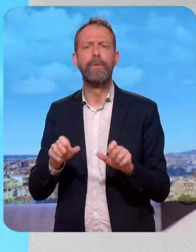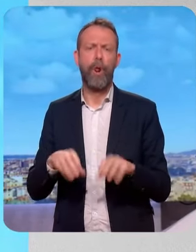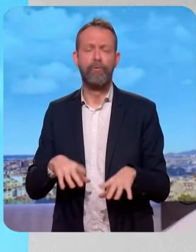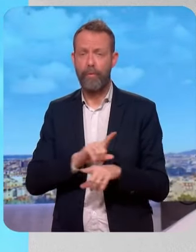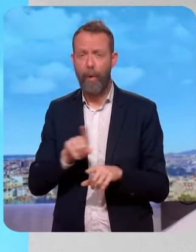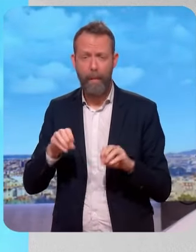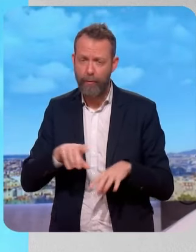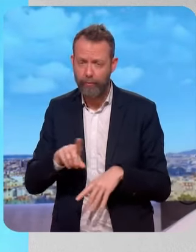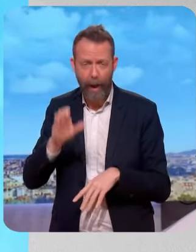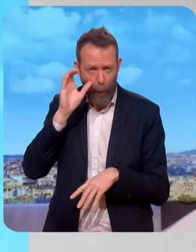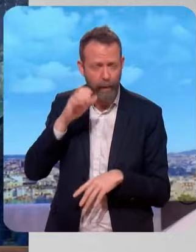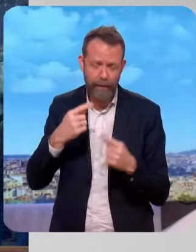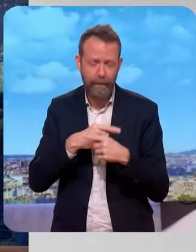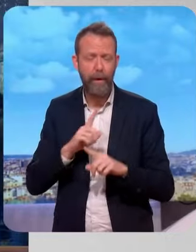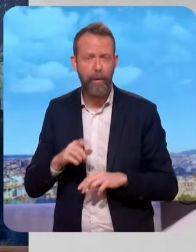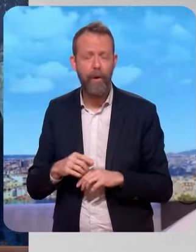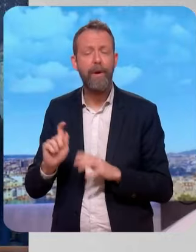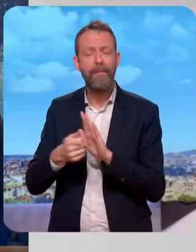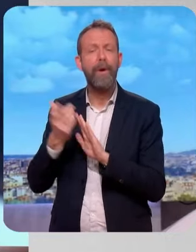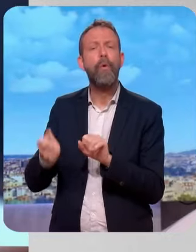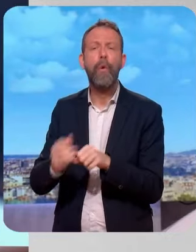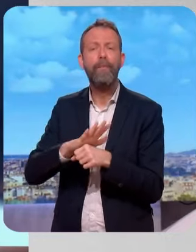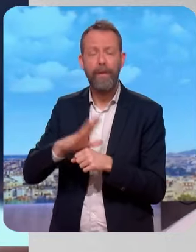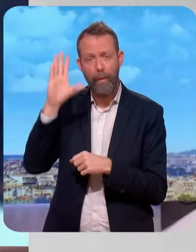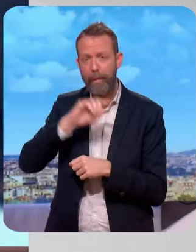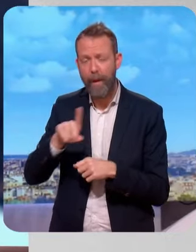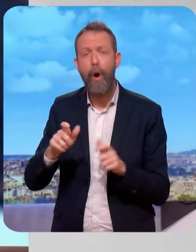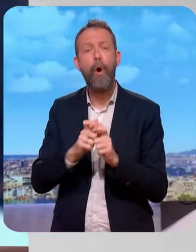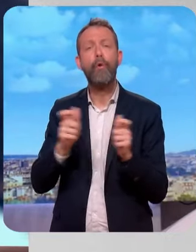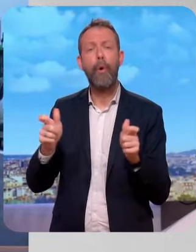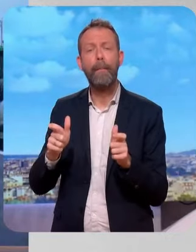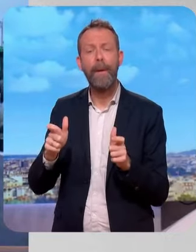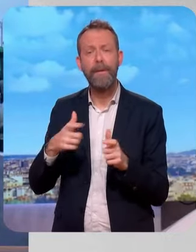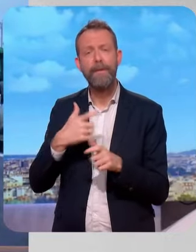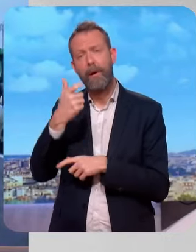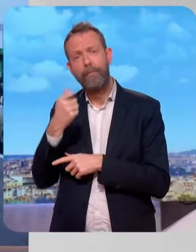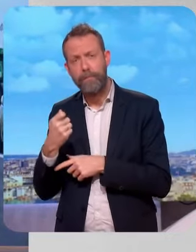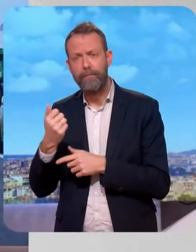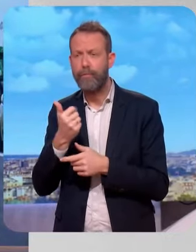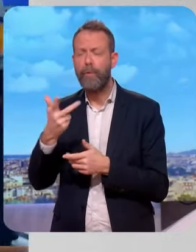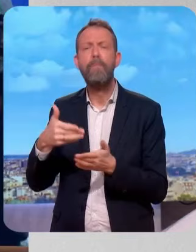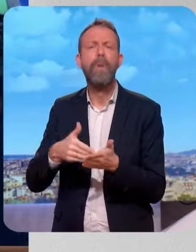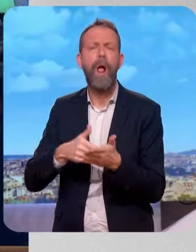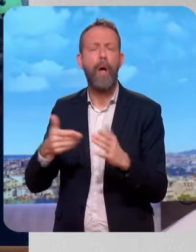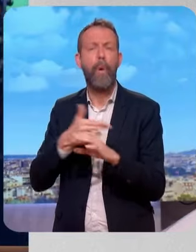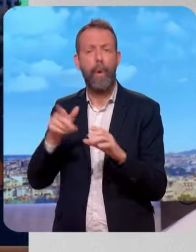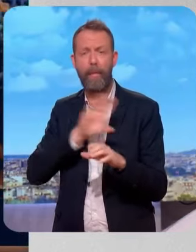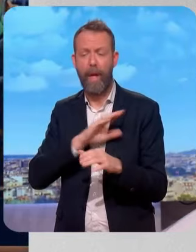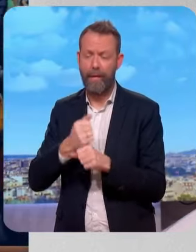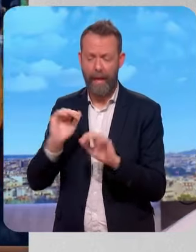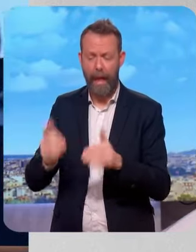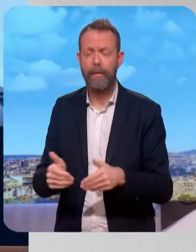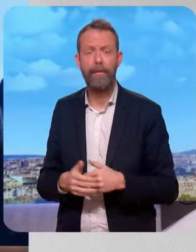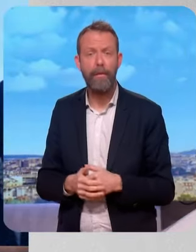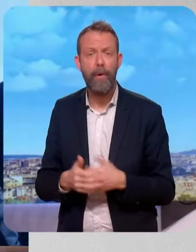écouté. C'est pas pareil. Pendant la crise Covid, je vous rappelle que les entreprises, elles ont touché un certain nombre de milliards parce qu'elles étaient arrêtées.